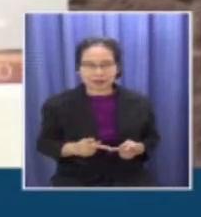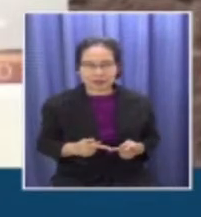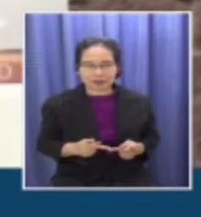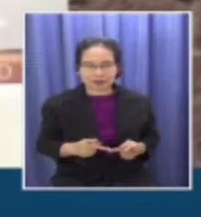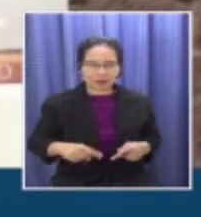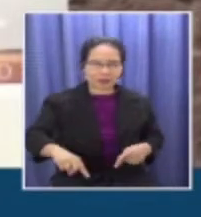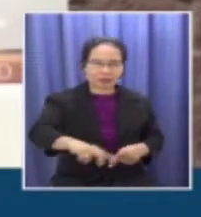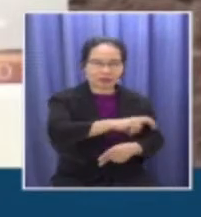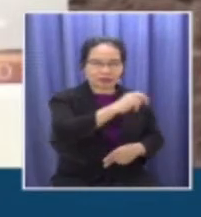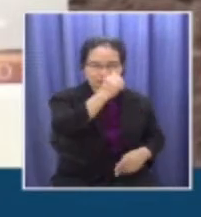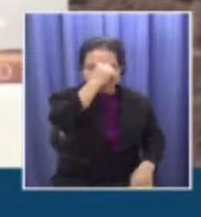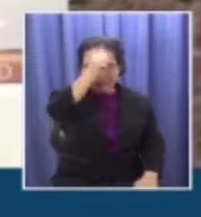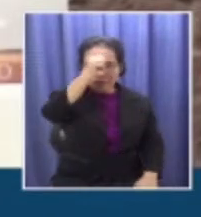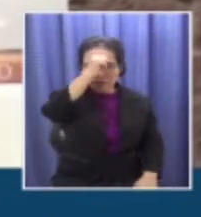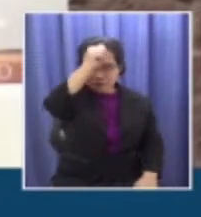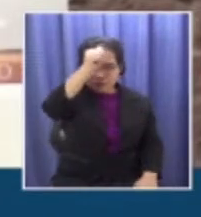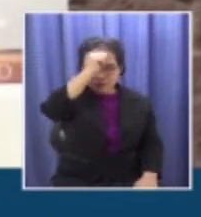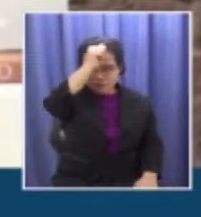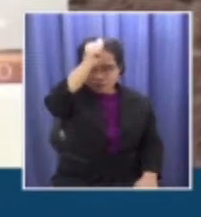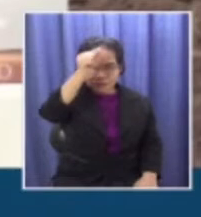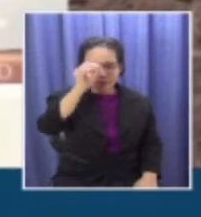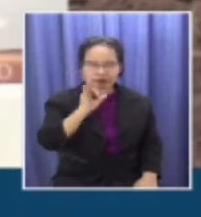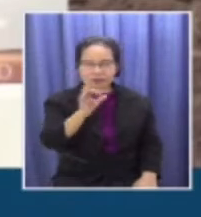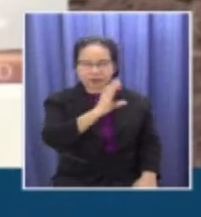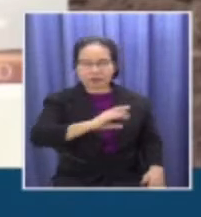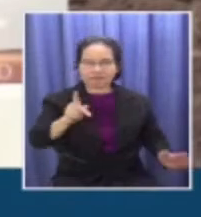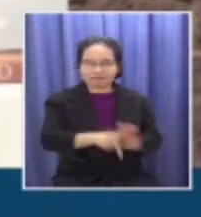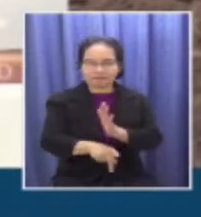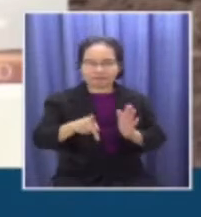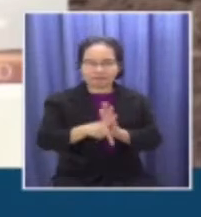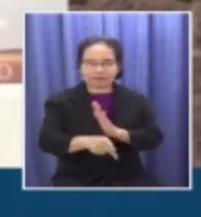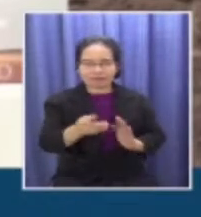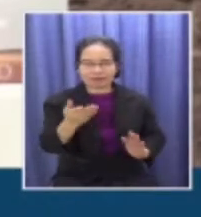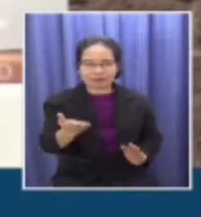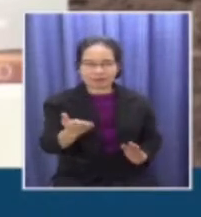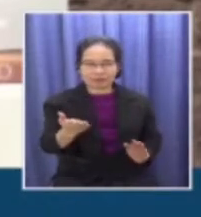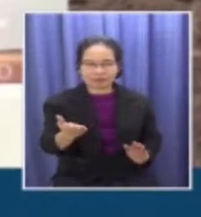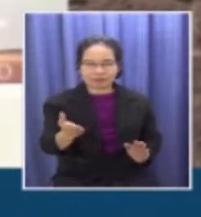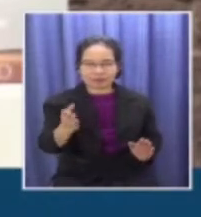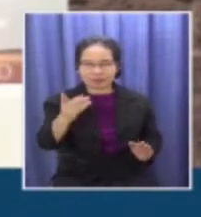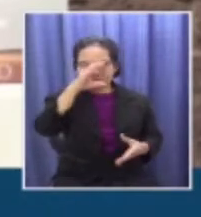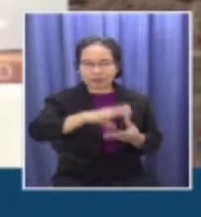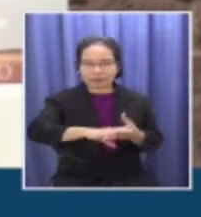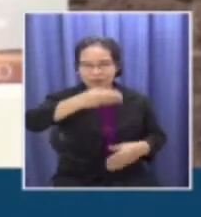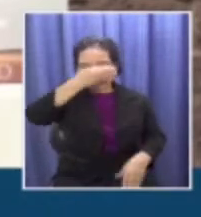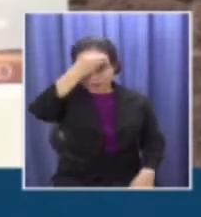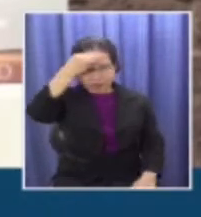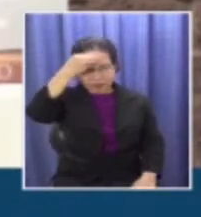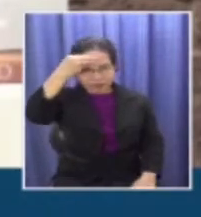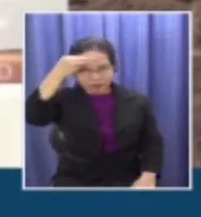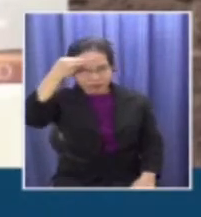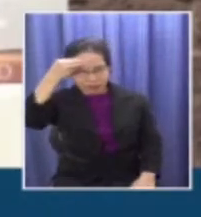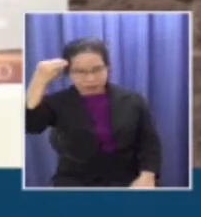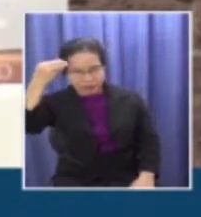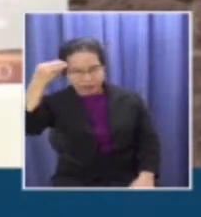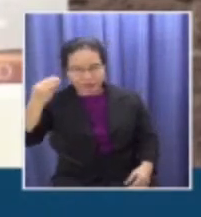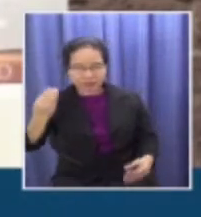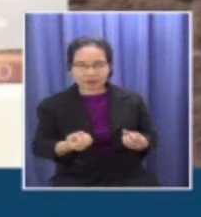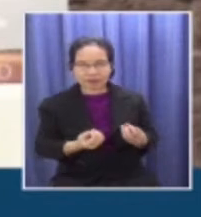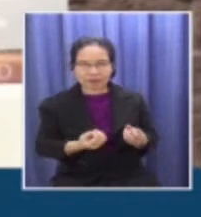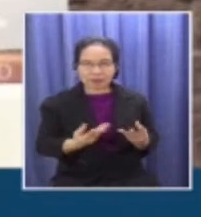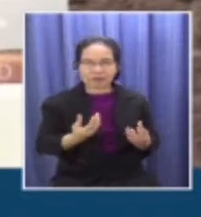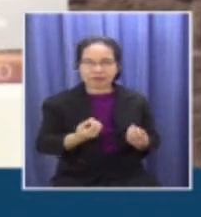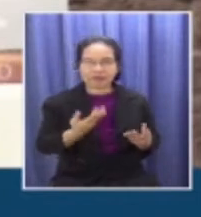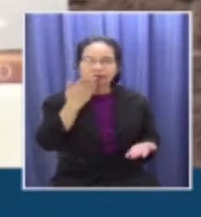na sɛ wokɔ beaeɛ bi anaa mfato wokɔ India na akɔka Kristo ho asɛm